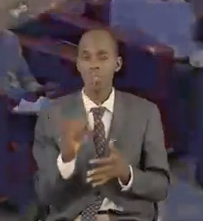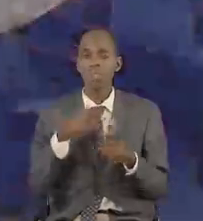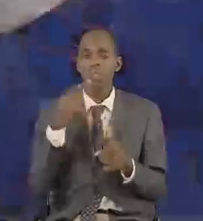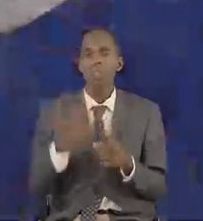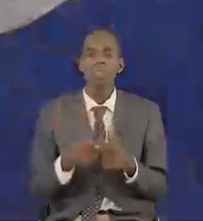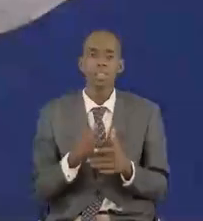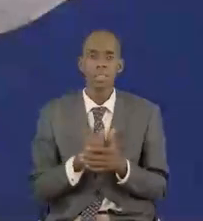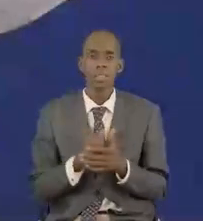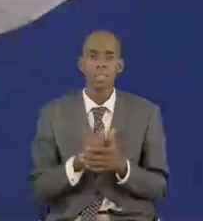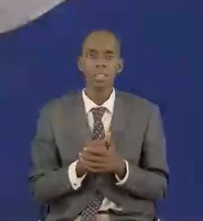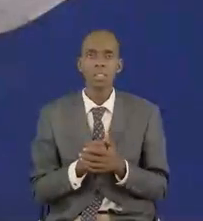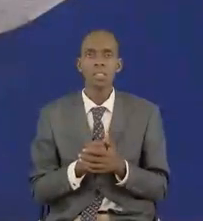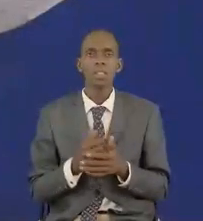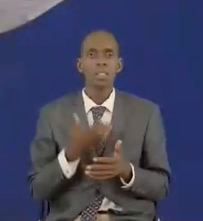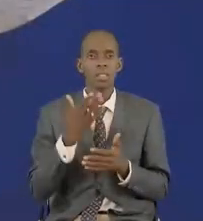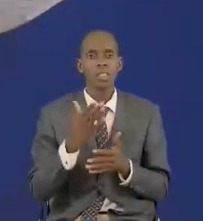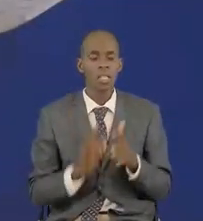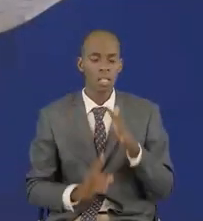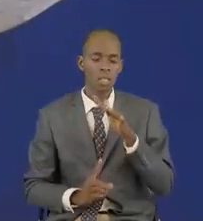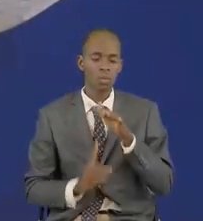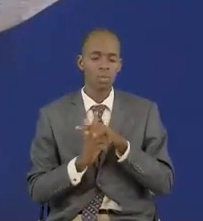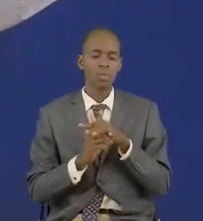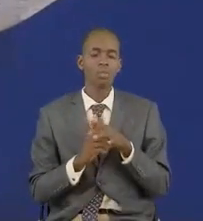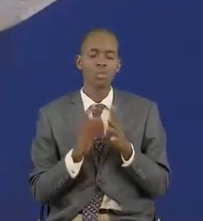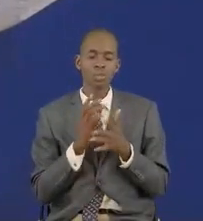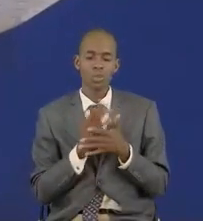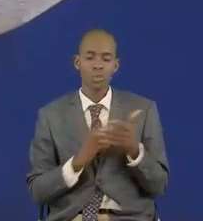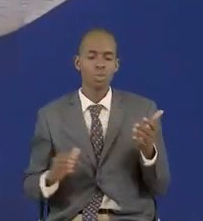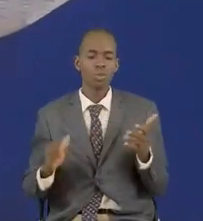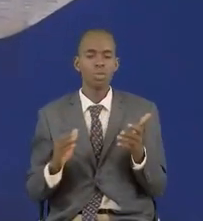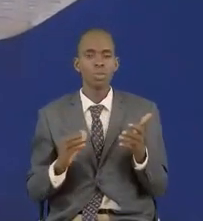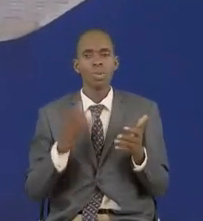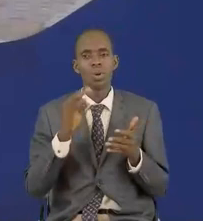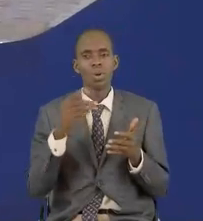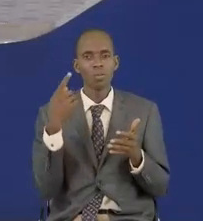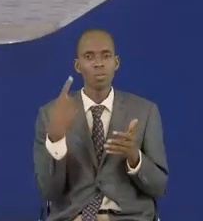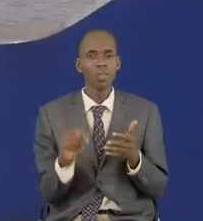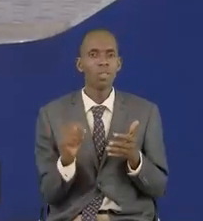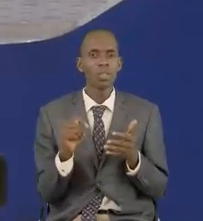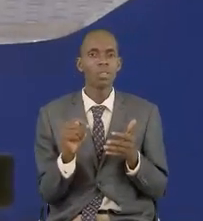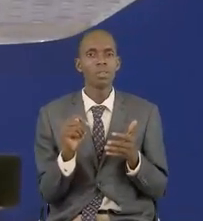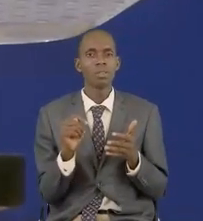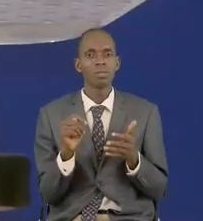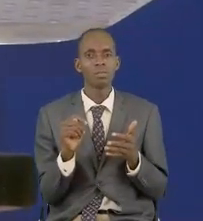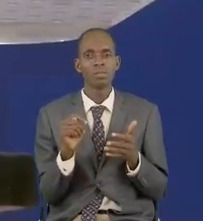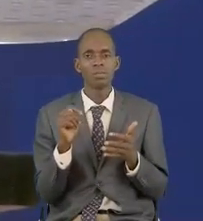quelques membres de la synagogue dite des affranchis